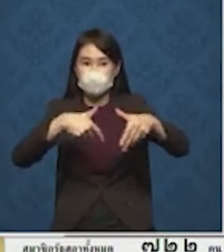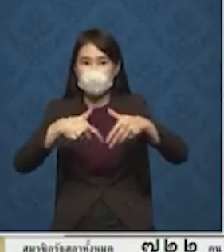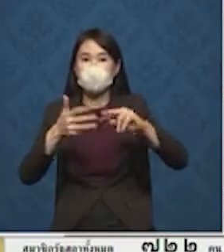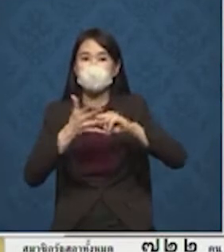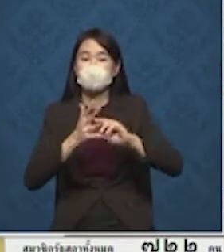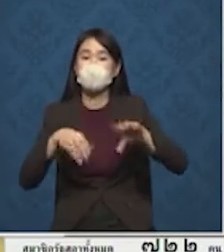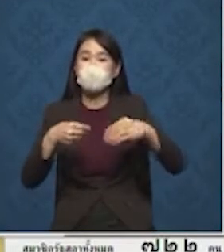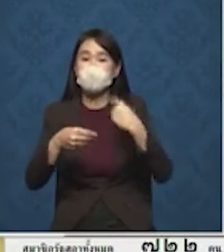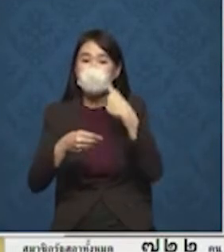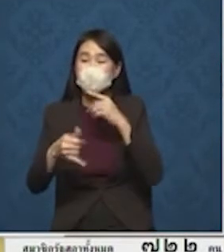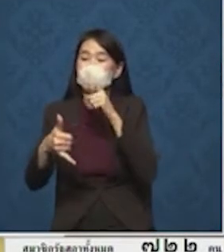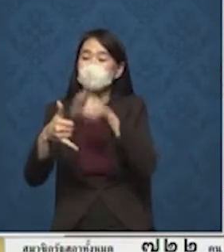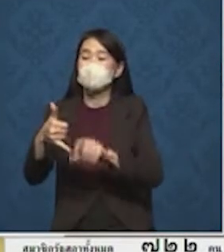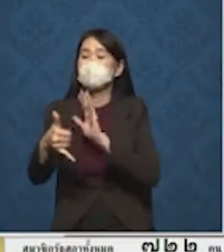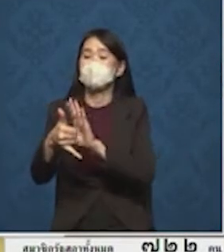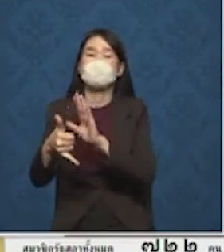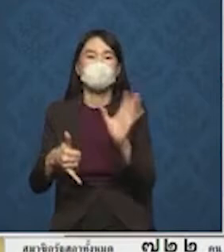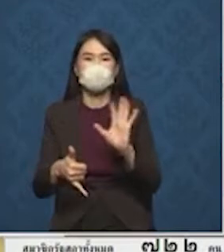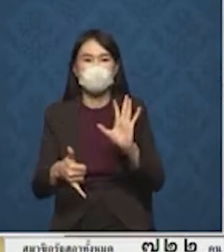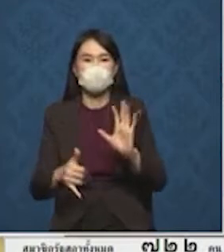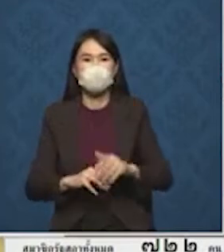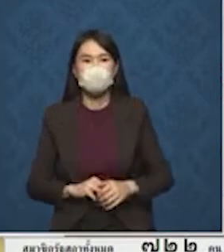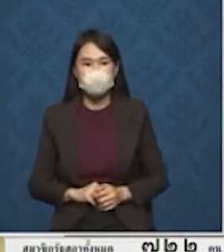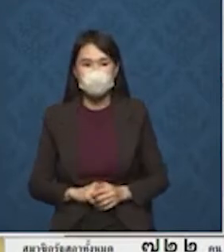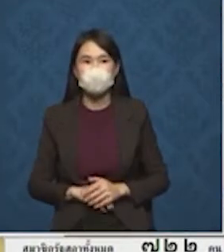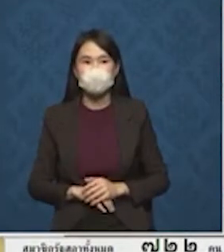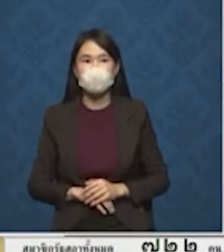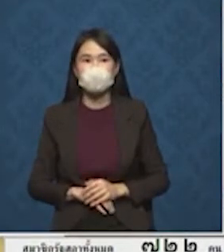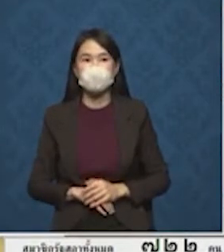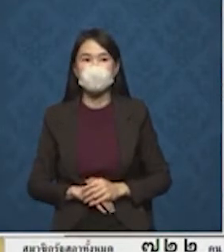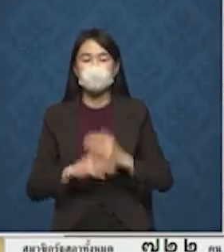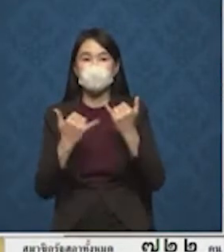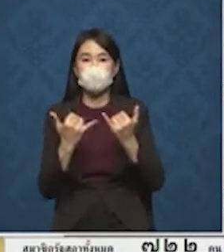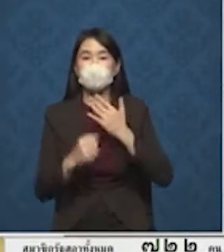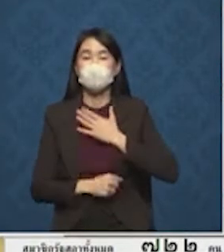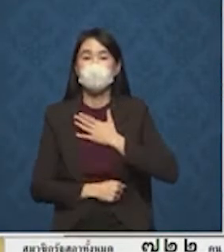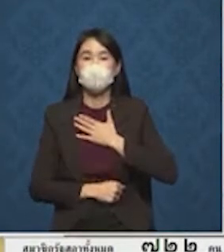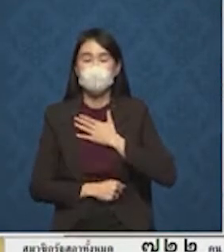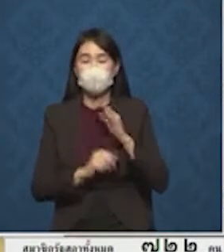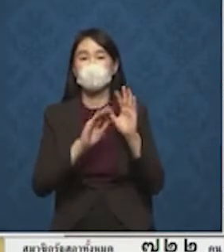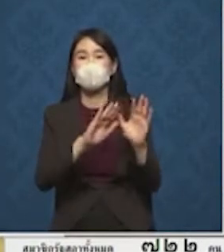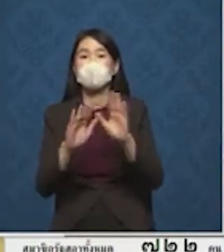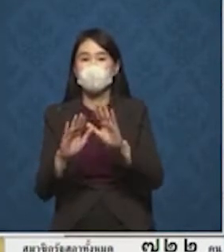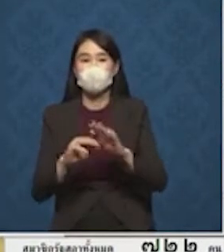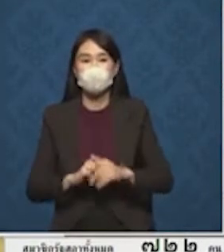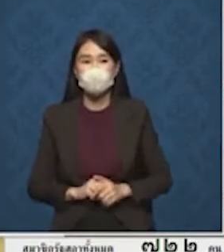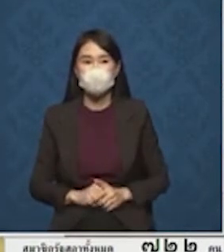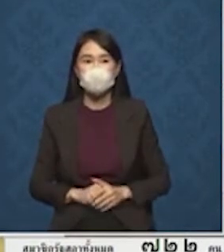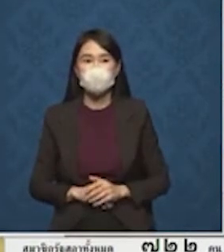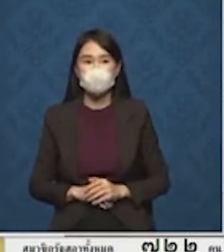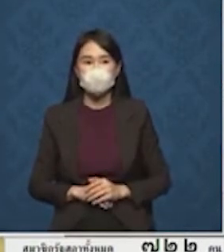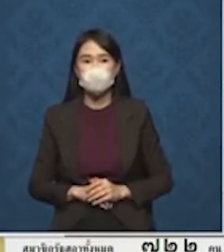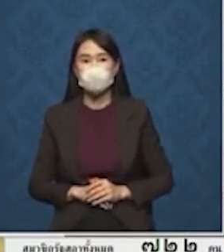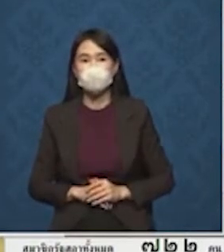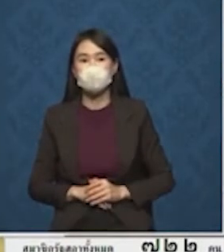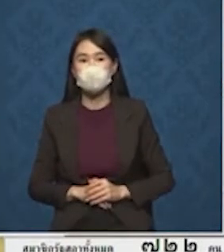ใชทำเพื่อคนใดคนหนึ่งดันั้นผมจึงขอฝากนะครับเพราะว่าที่